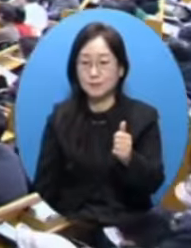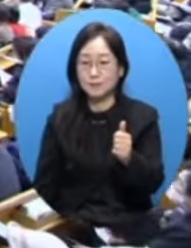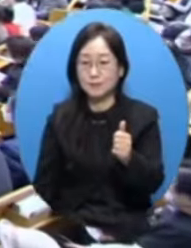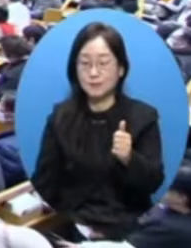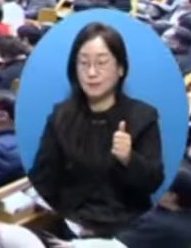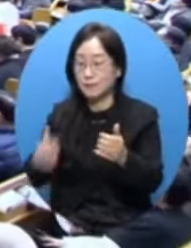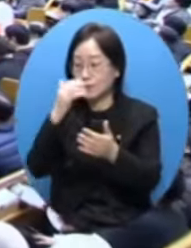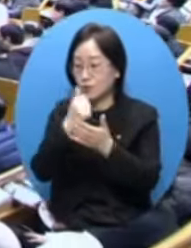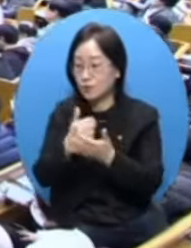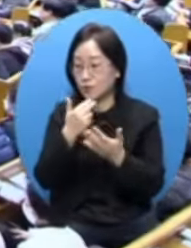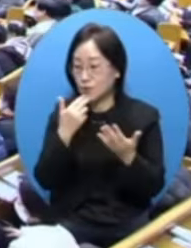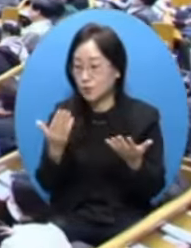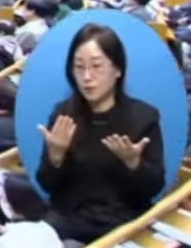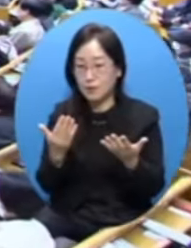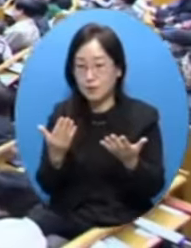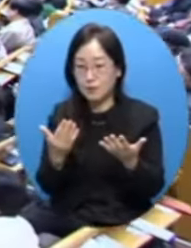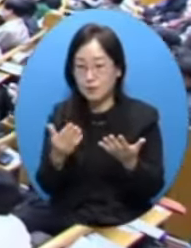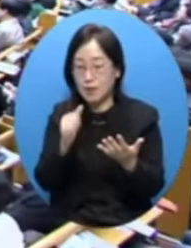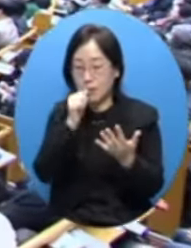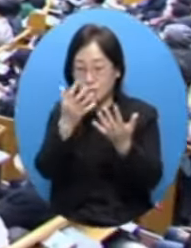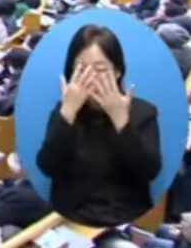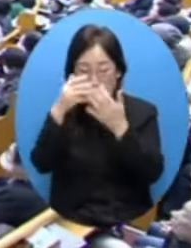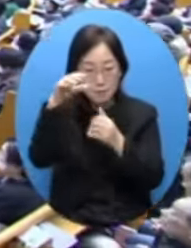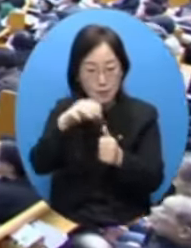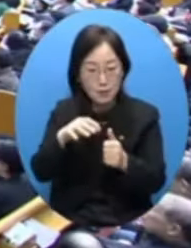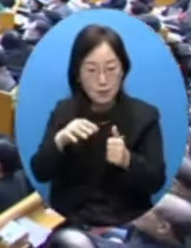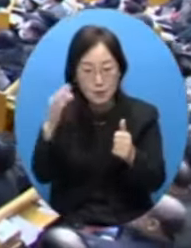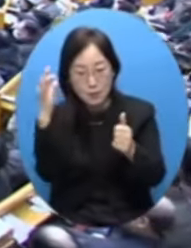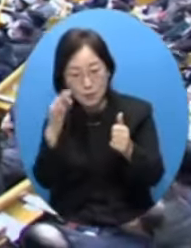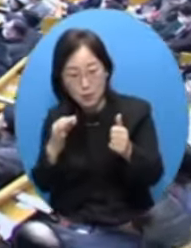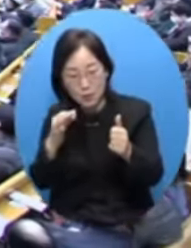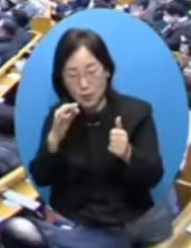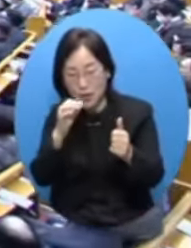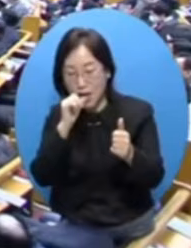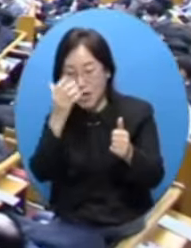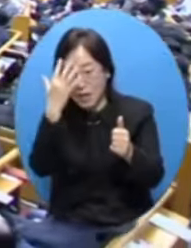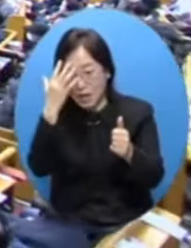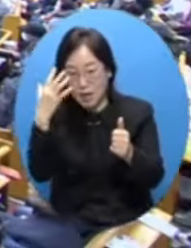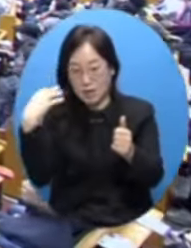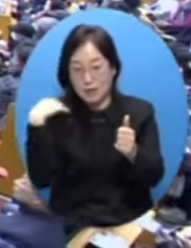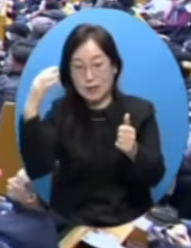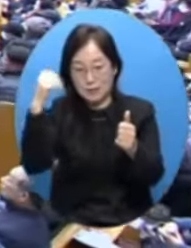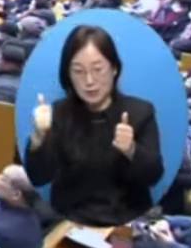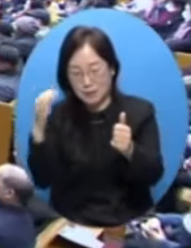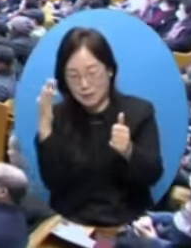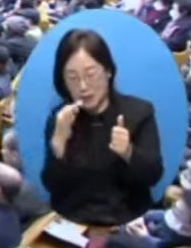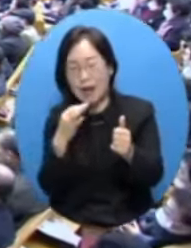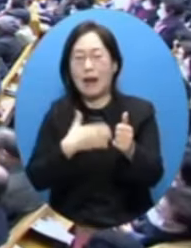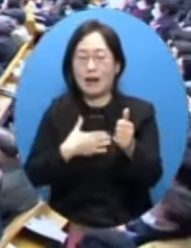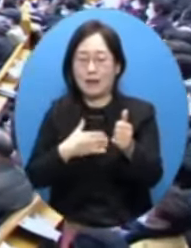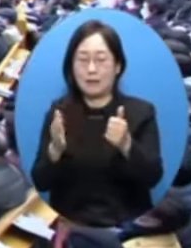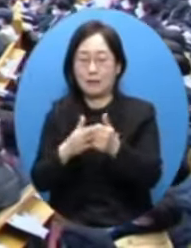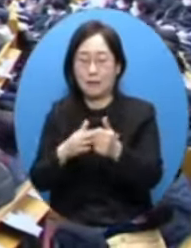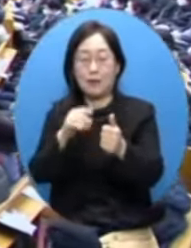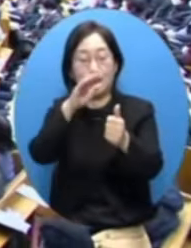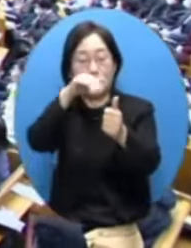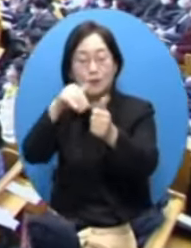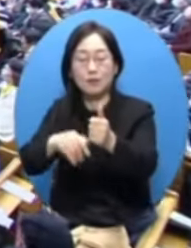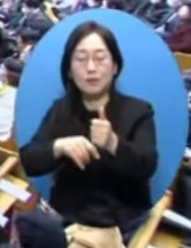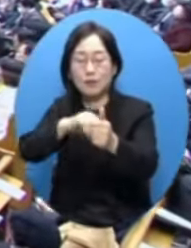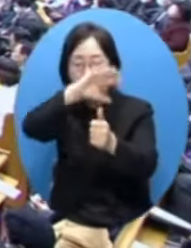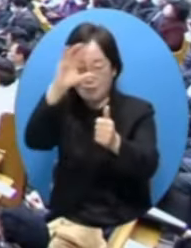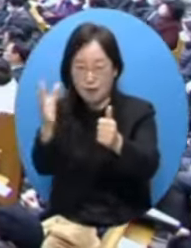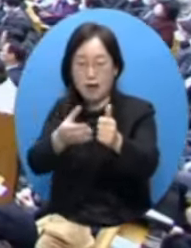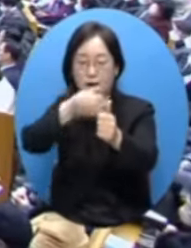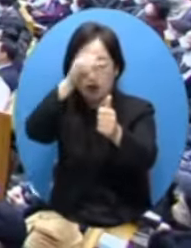죄 없이 들어온 모습을 알게 되고 간수형이 그를 인정해 주어서 그런 감옥에서 모든 감옥을 돌보는 그런 위치에